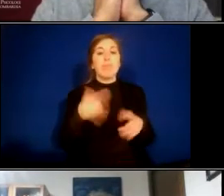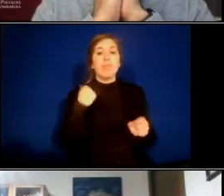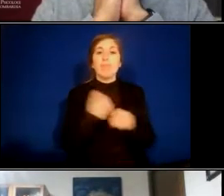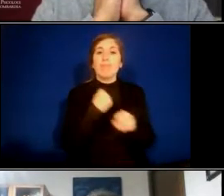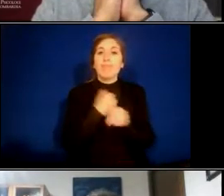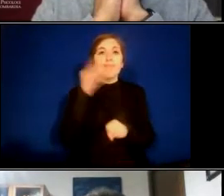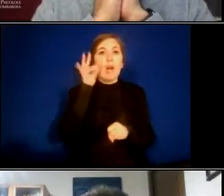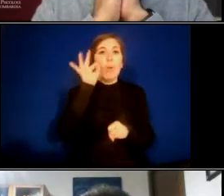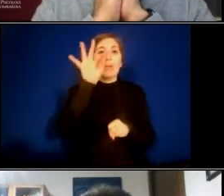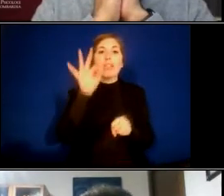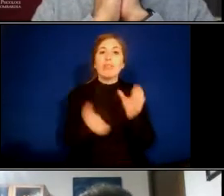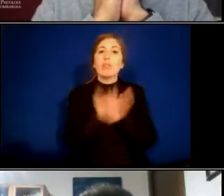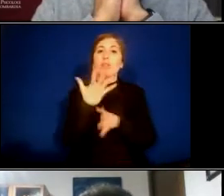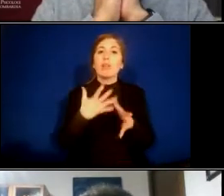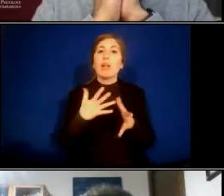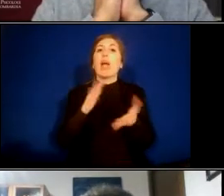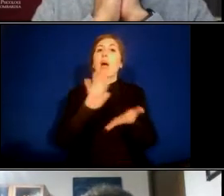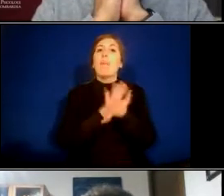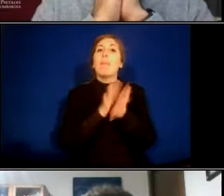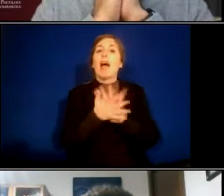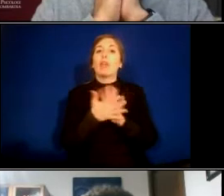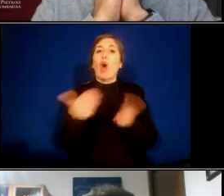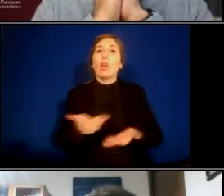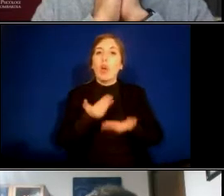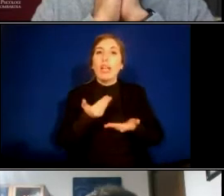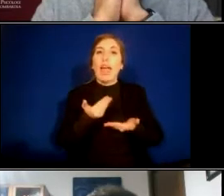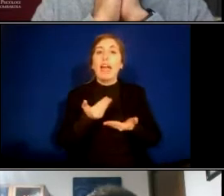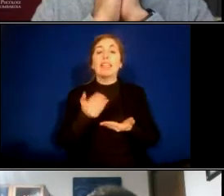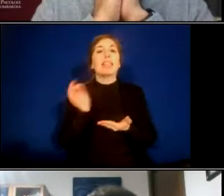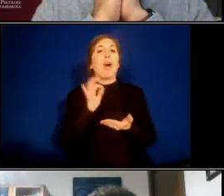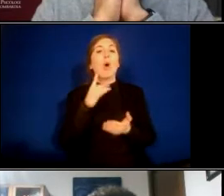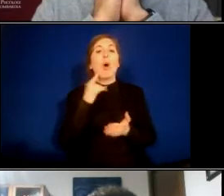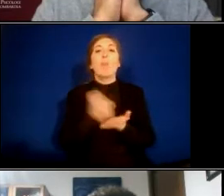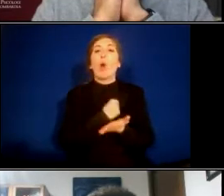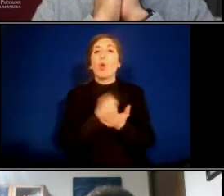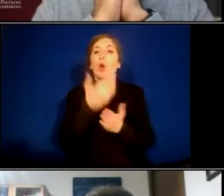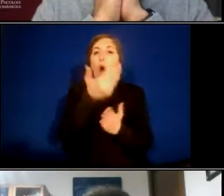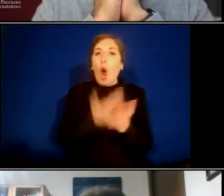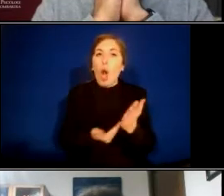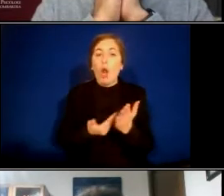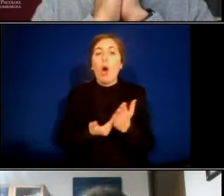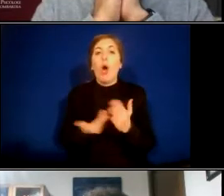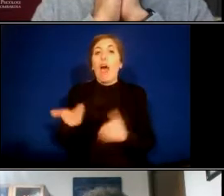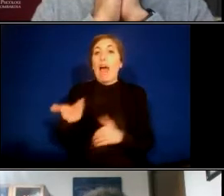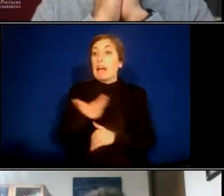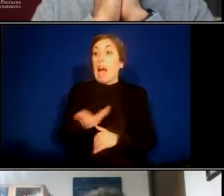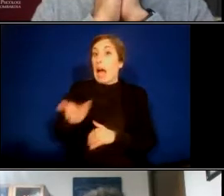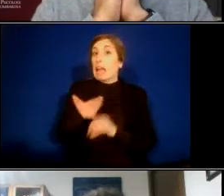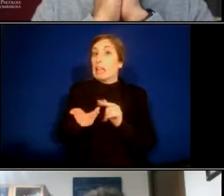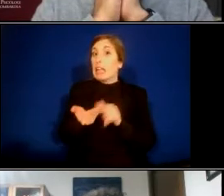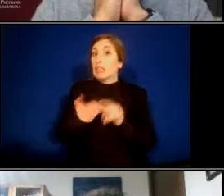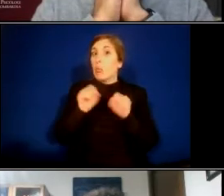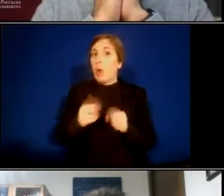patto di accoglienza, su un vademecum, su quale può essere il supporto che una Caritas può dare in ordine a tutta una